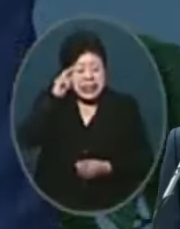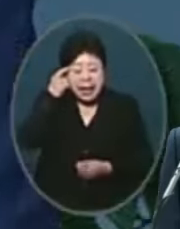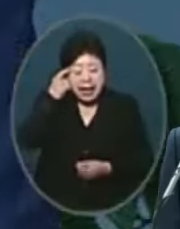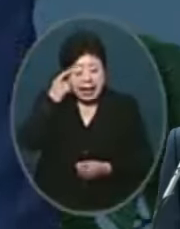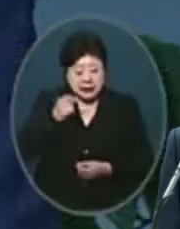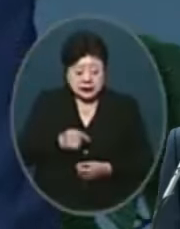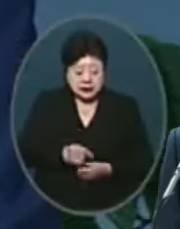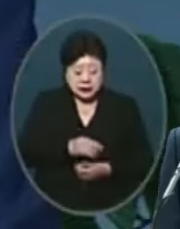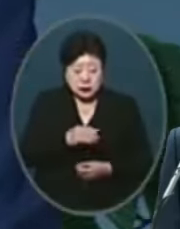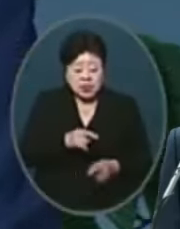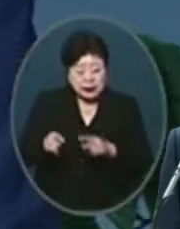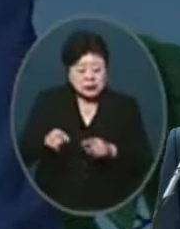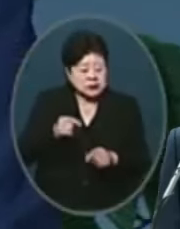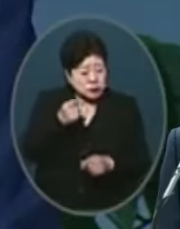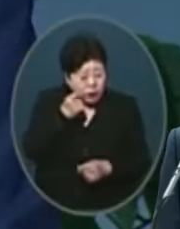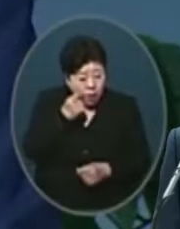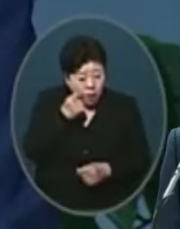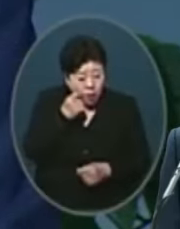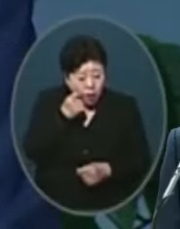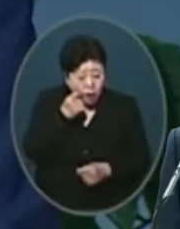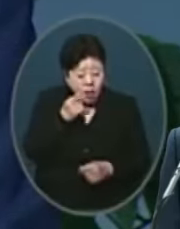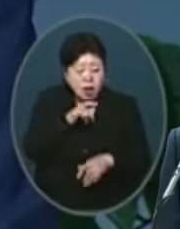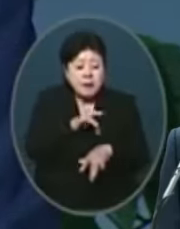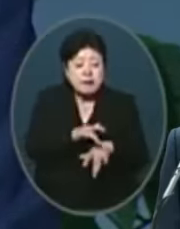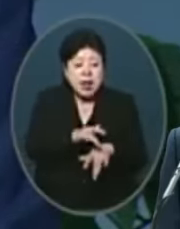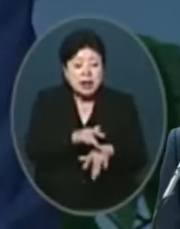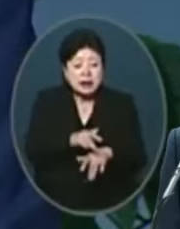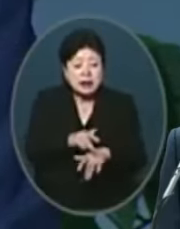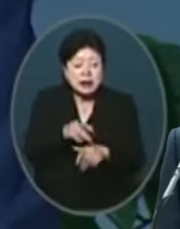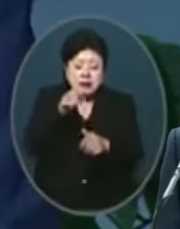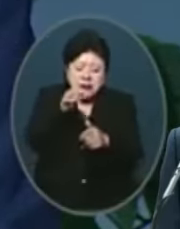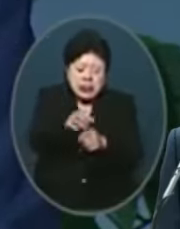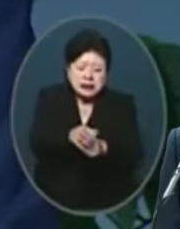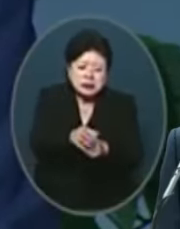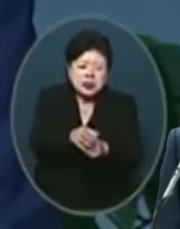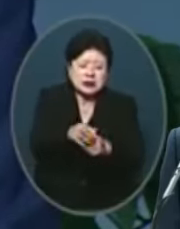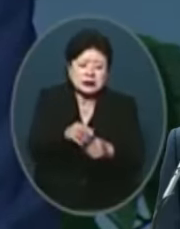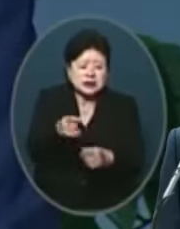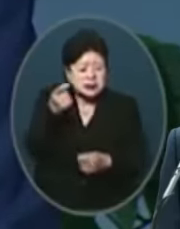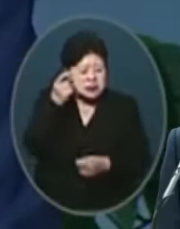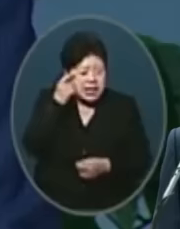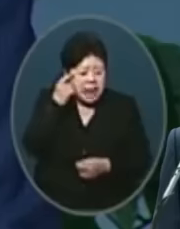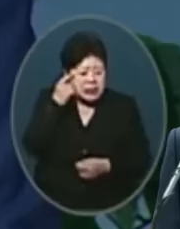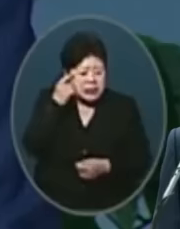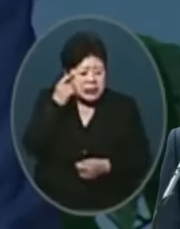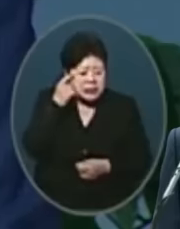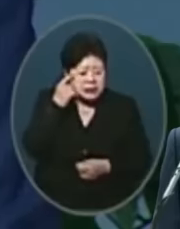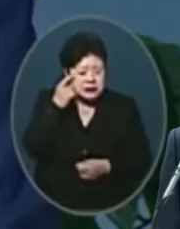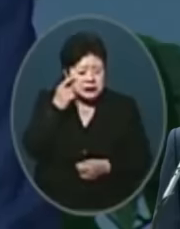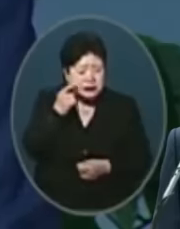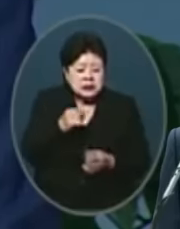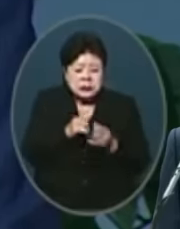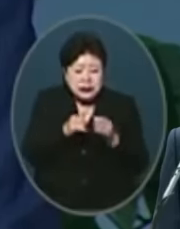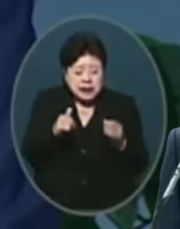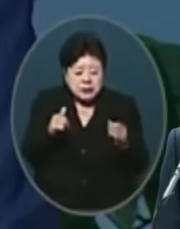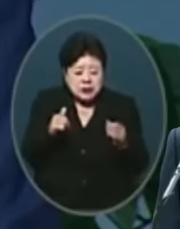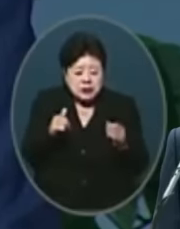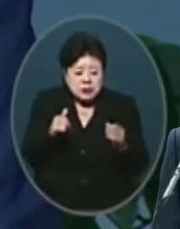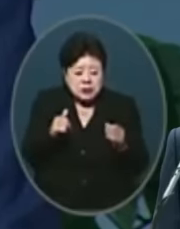생각을 우리가 다스리지 못하고 마귀에게 내주면 생각이